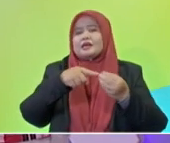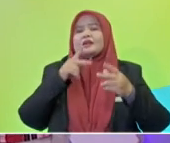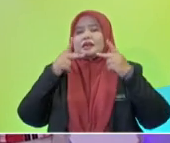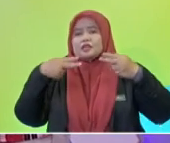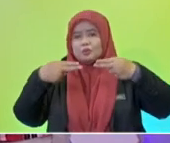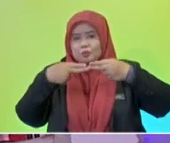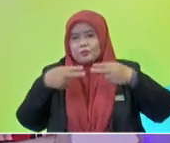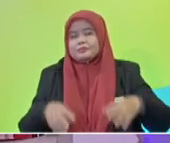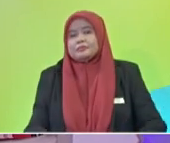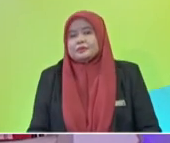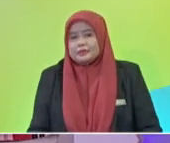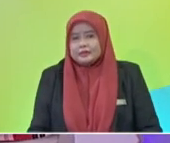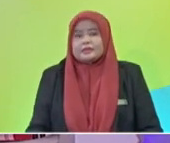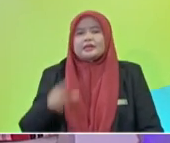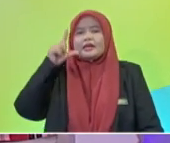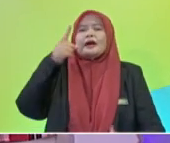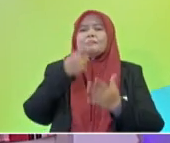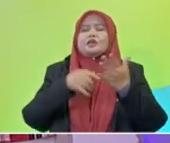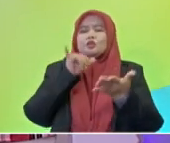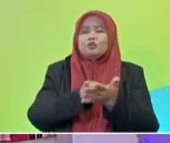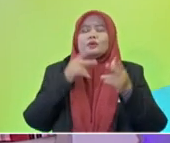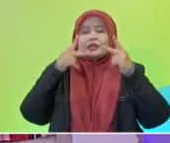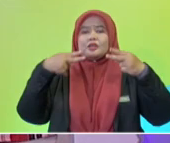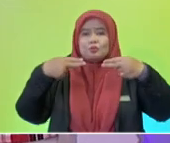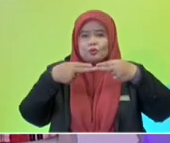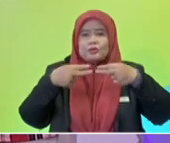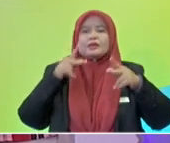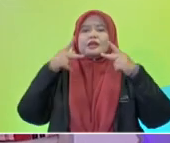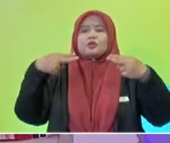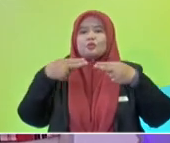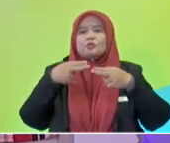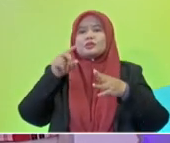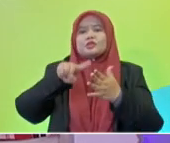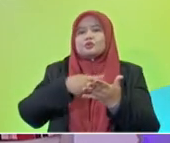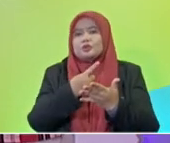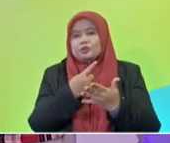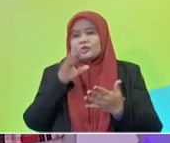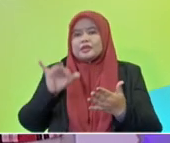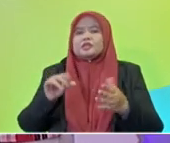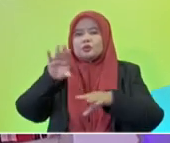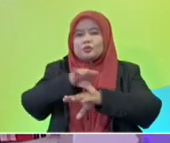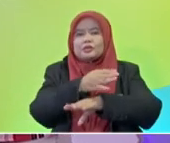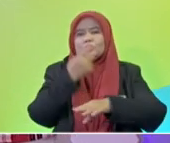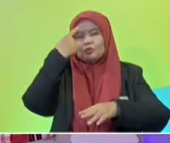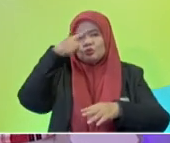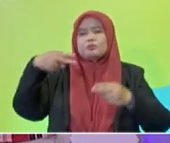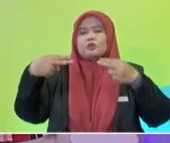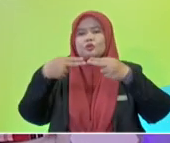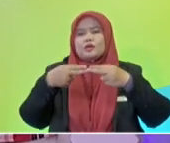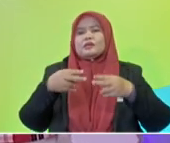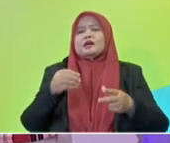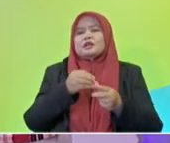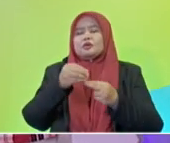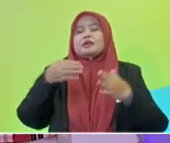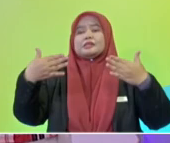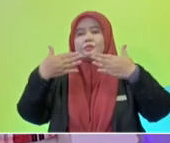marilah sama-sama kita lihat Apa itu kata hubung kata hubung adalah sesuatu perkataan yang kita guna untuk menghubungkan atau